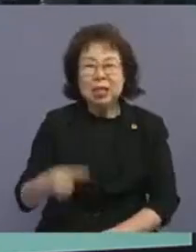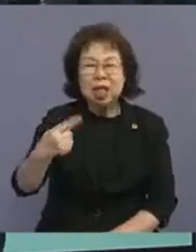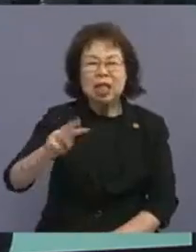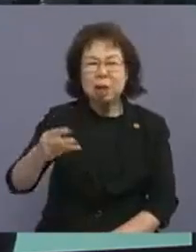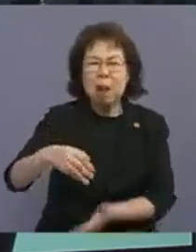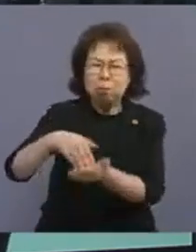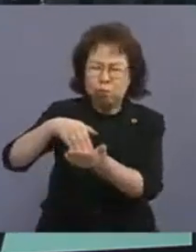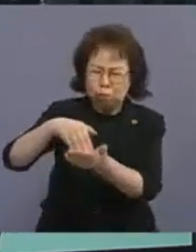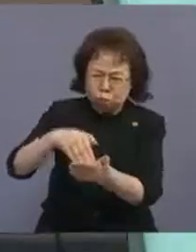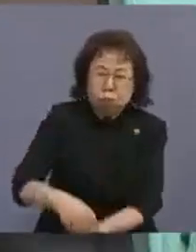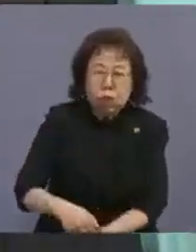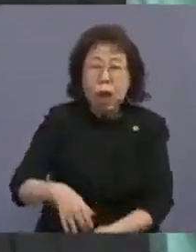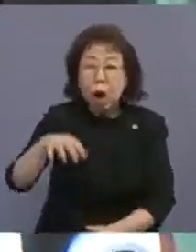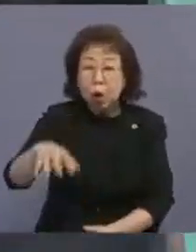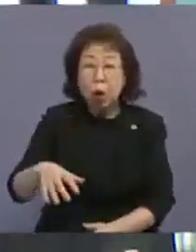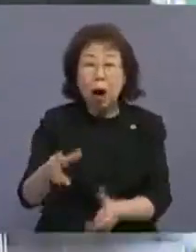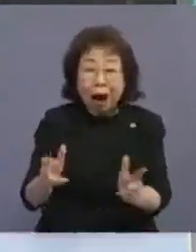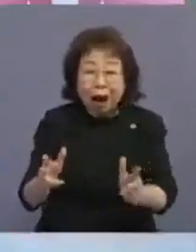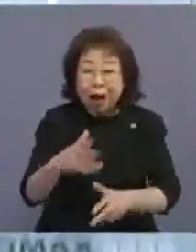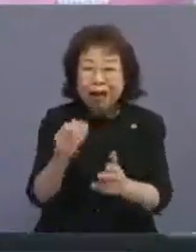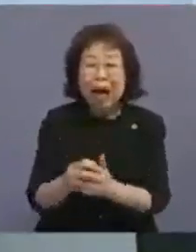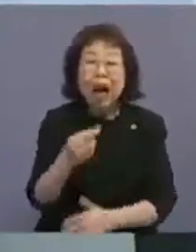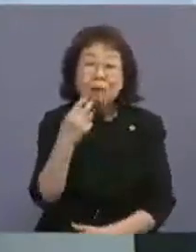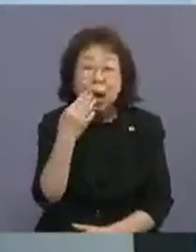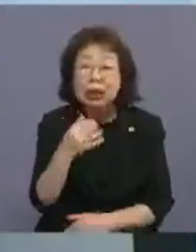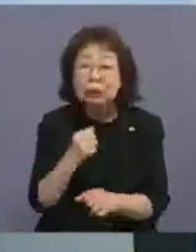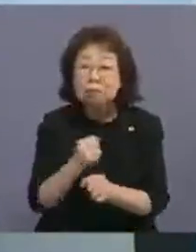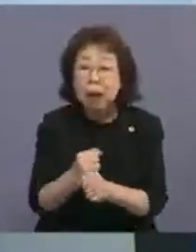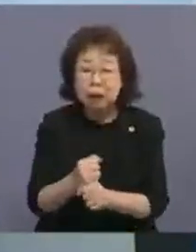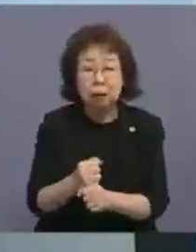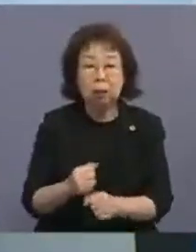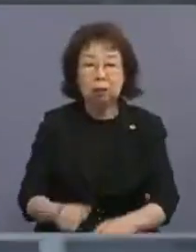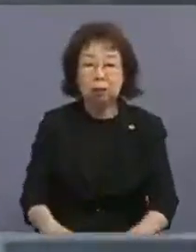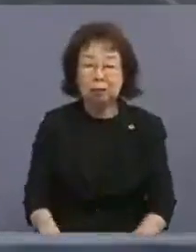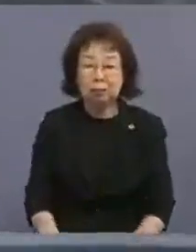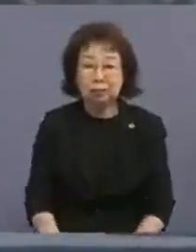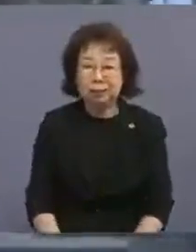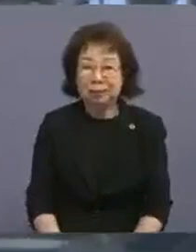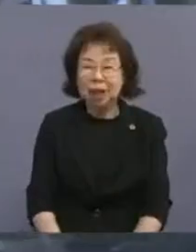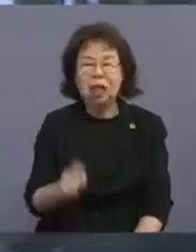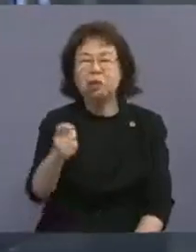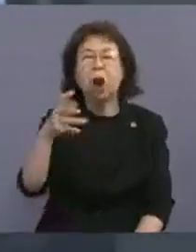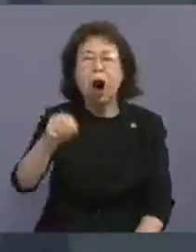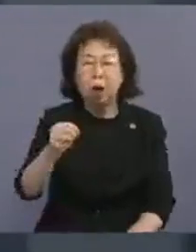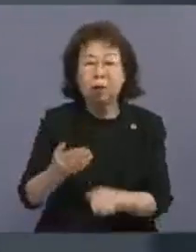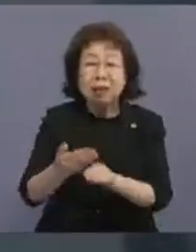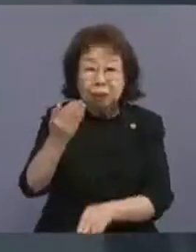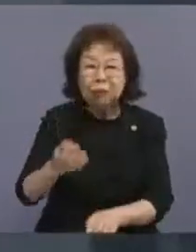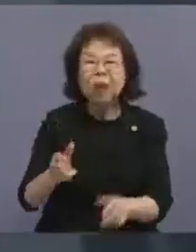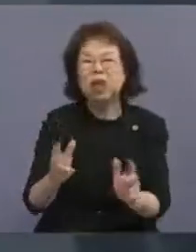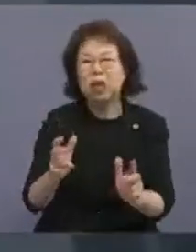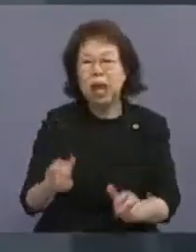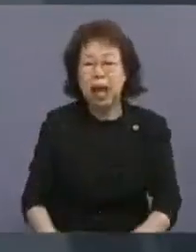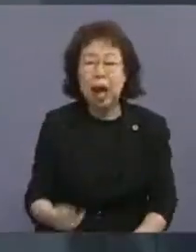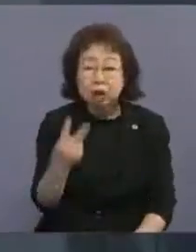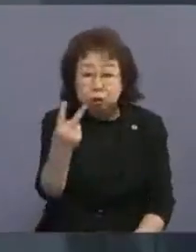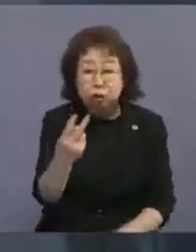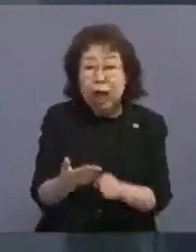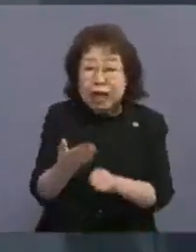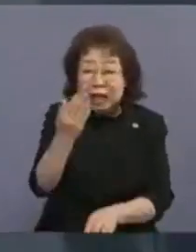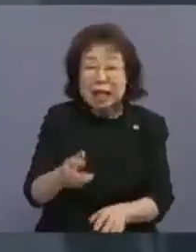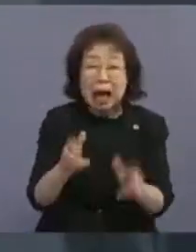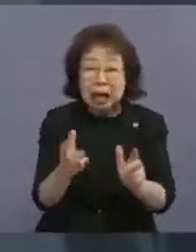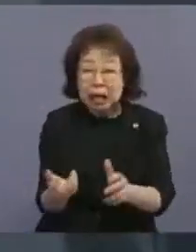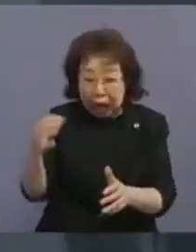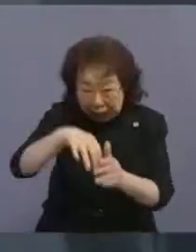1,300톤짜리 대형 사출 성형기에서 플라스틱 제품이 제작돼 나옵니다. 10억 원이 넘는 이 기계는 두 가지 이상의 재료가